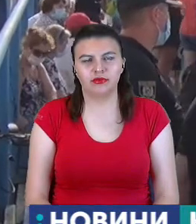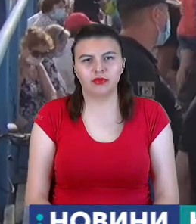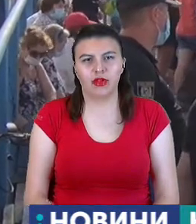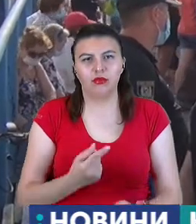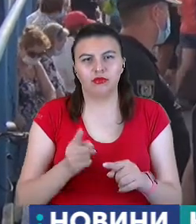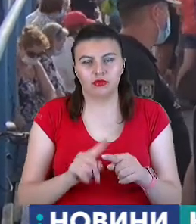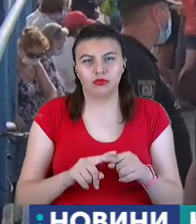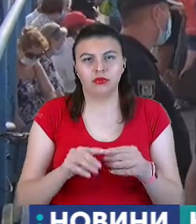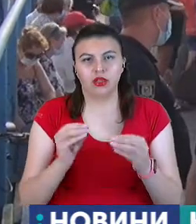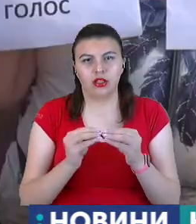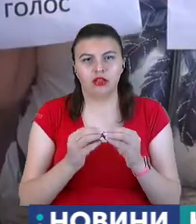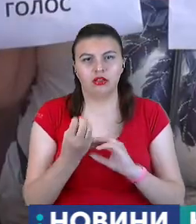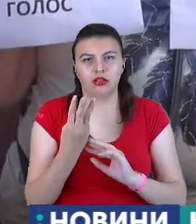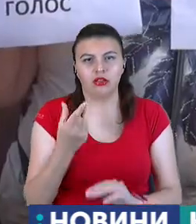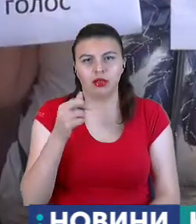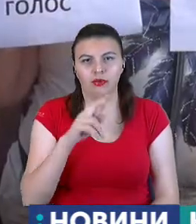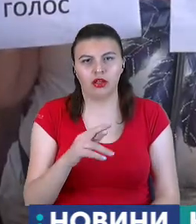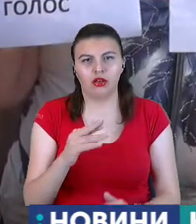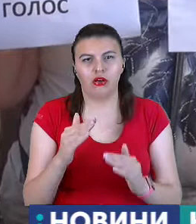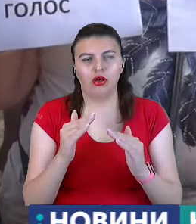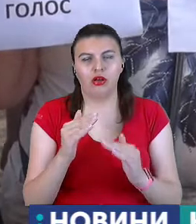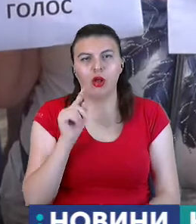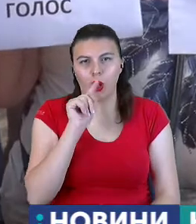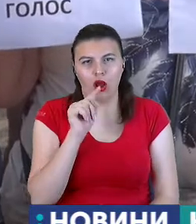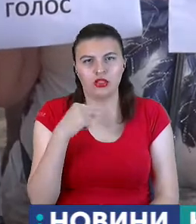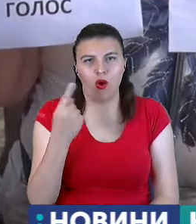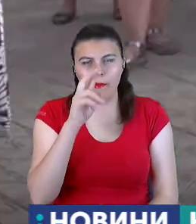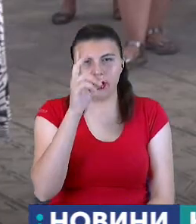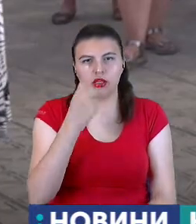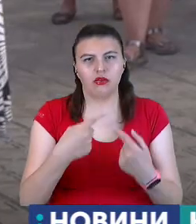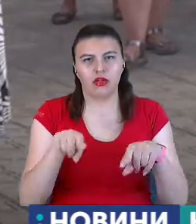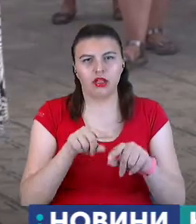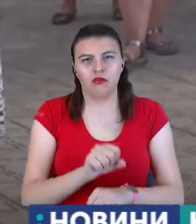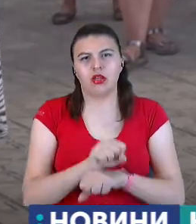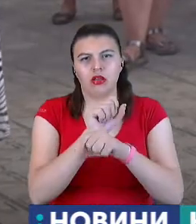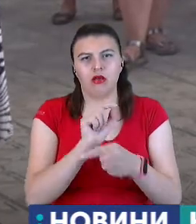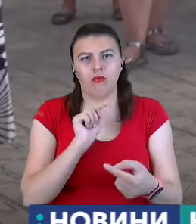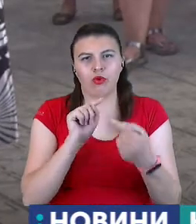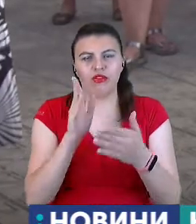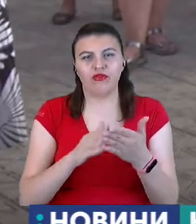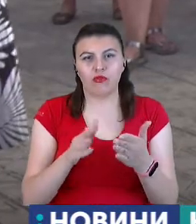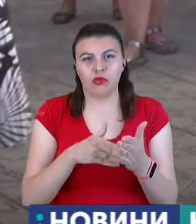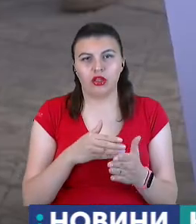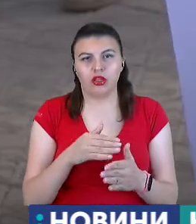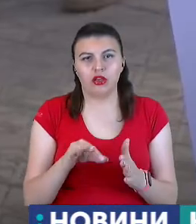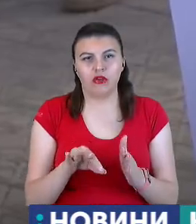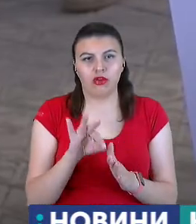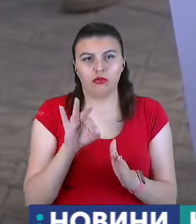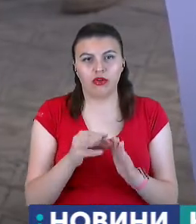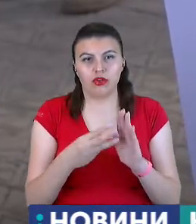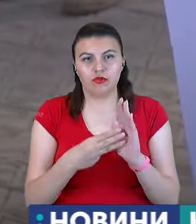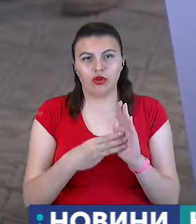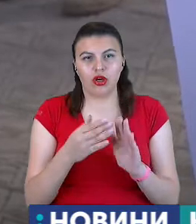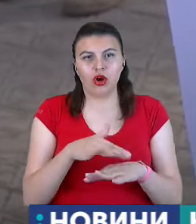та 13 серпня під стінами Луганської облдержадміністрації відбулися мітинги проти відміни виборів у 8 громадах Луганщини.